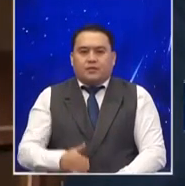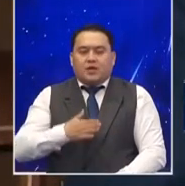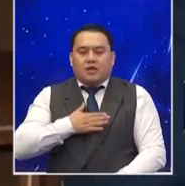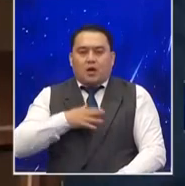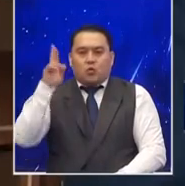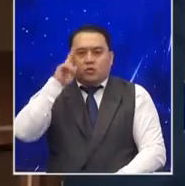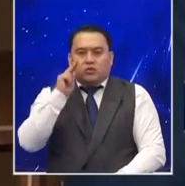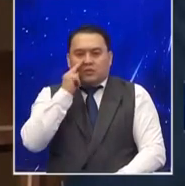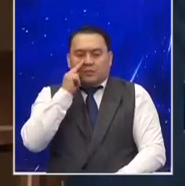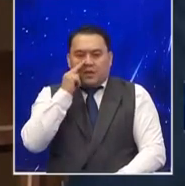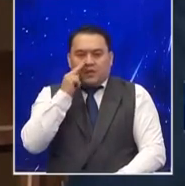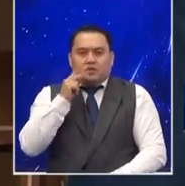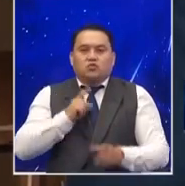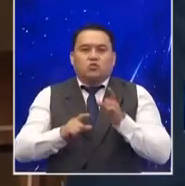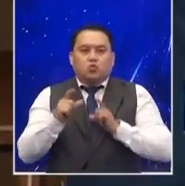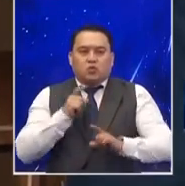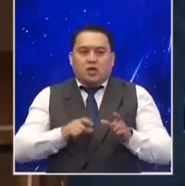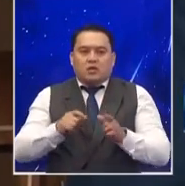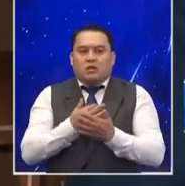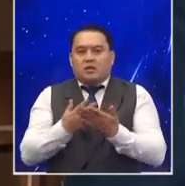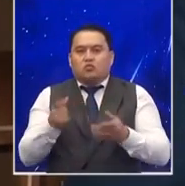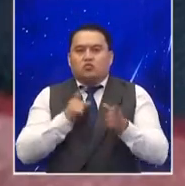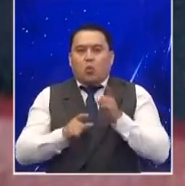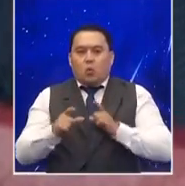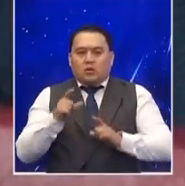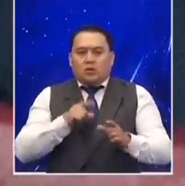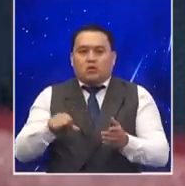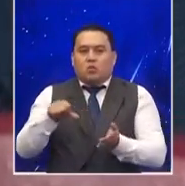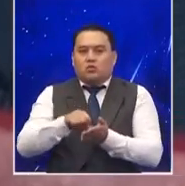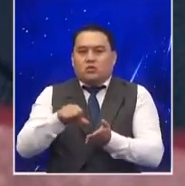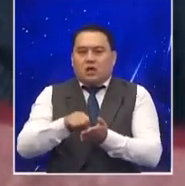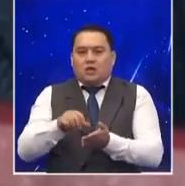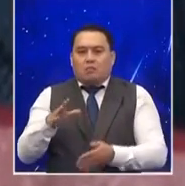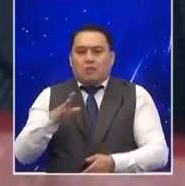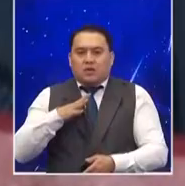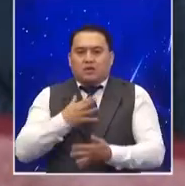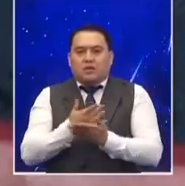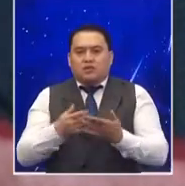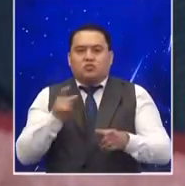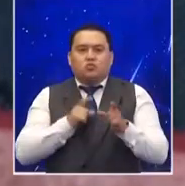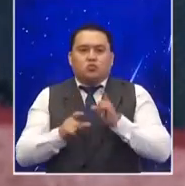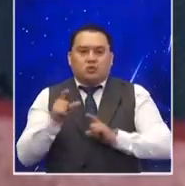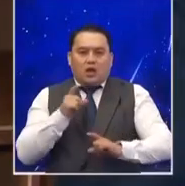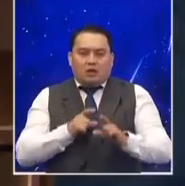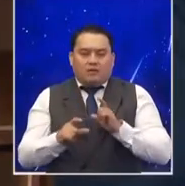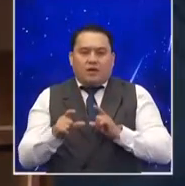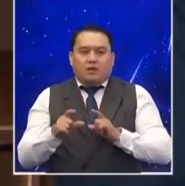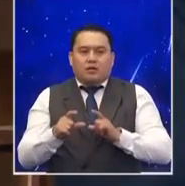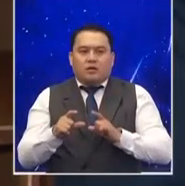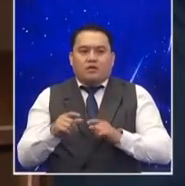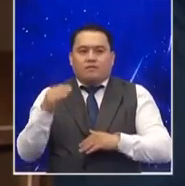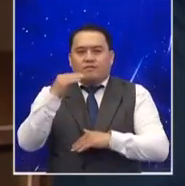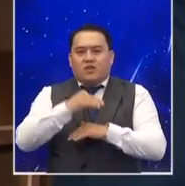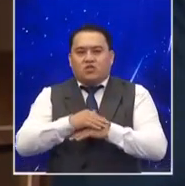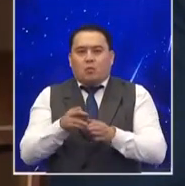культуры. И оттуда мы студенты, несколько студентов оттуда было, потом несколько студентов с других вузов на вечернем